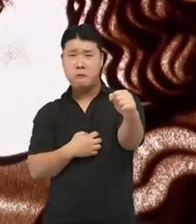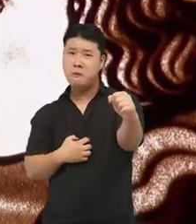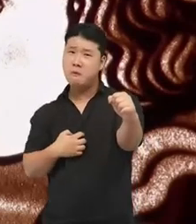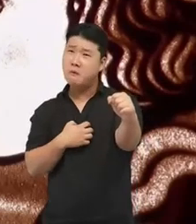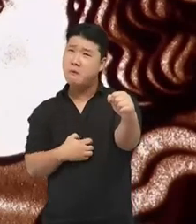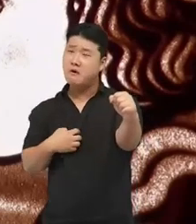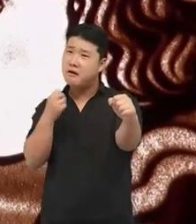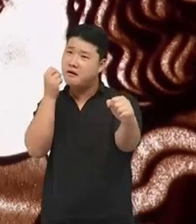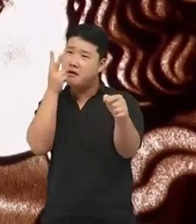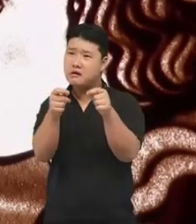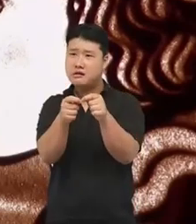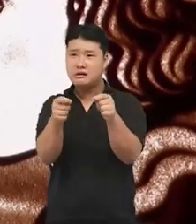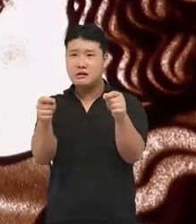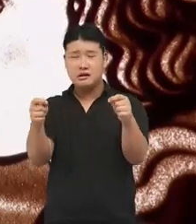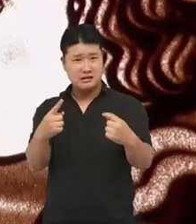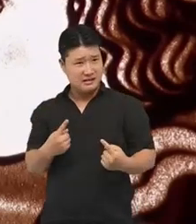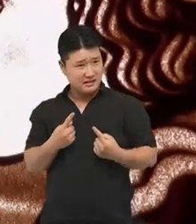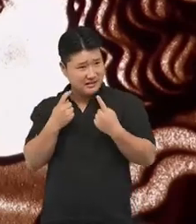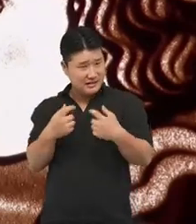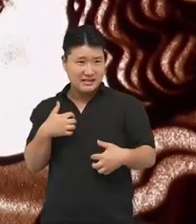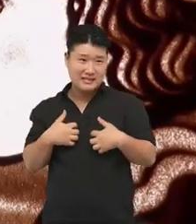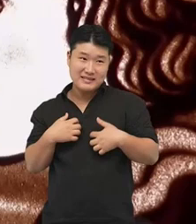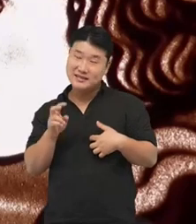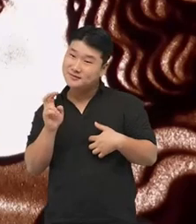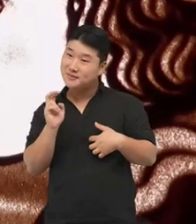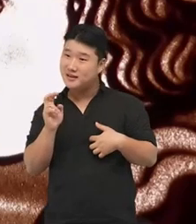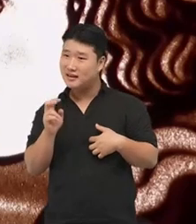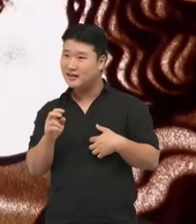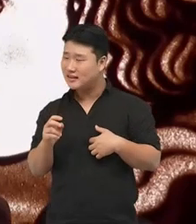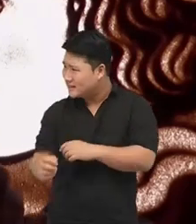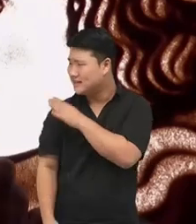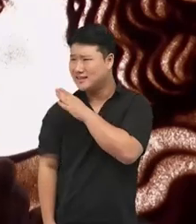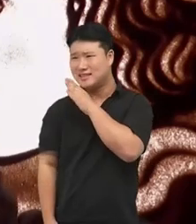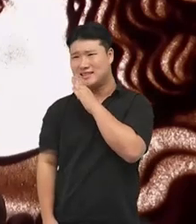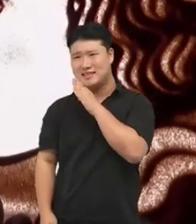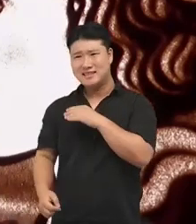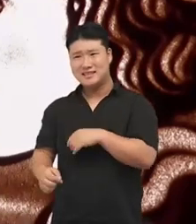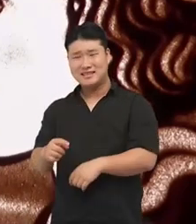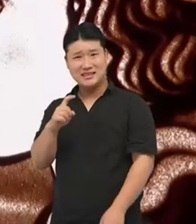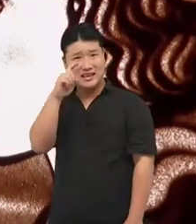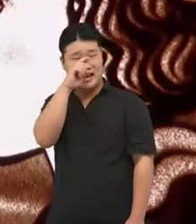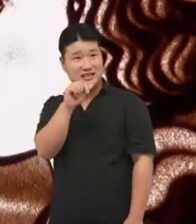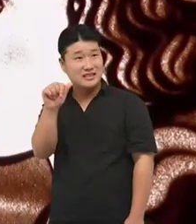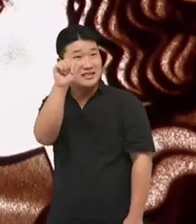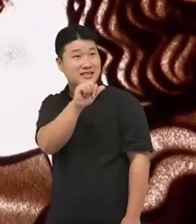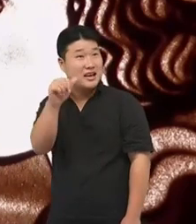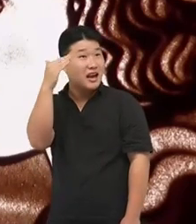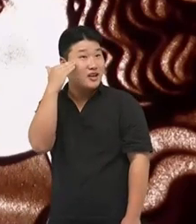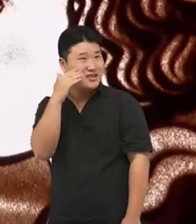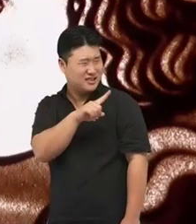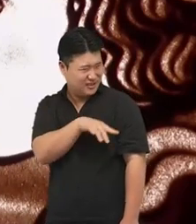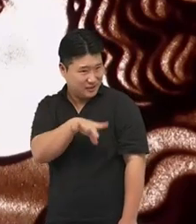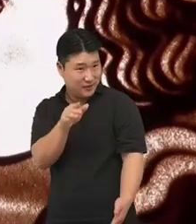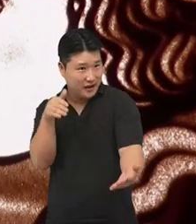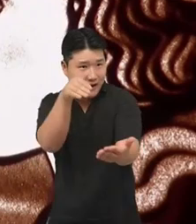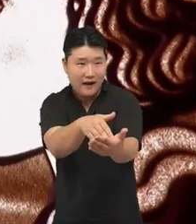새로운 것들을 많이 보게 될 거요. 드디어 머나먼 동양의 땅으로 가게 되다니 가슴이